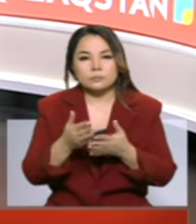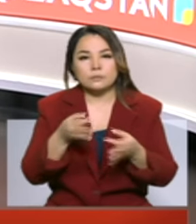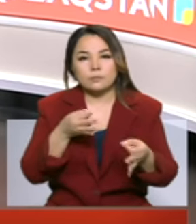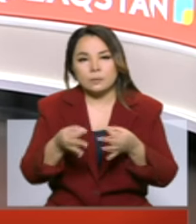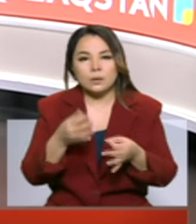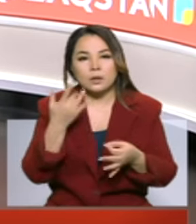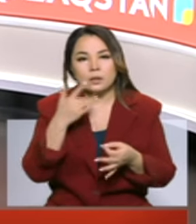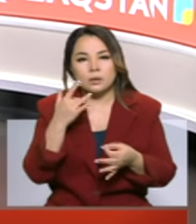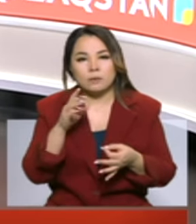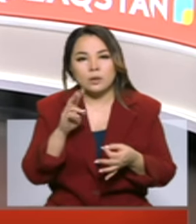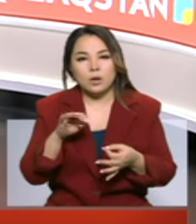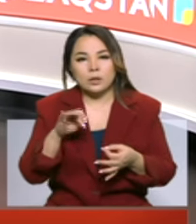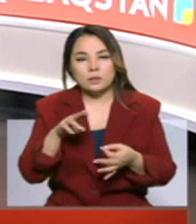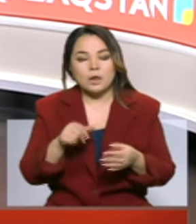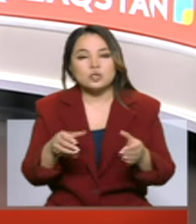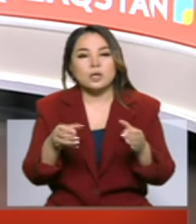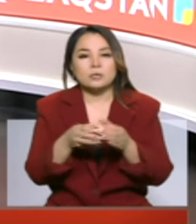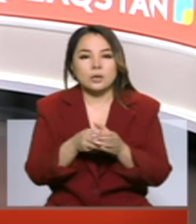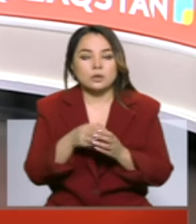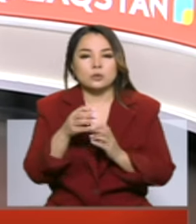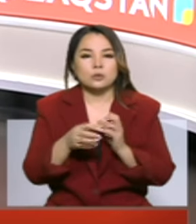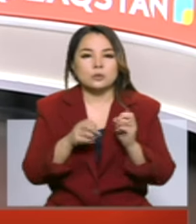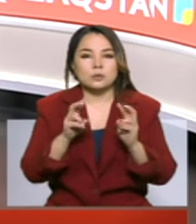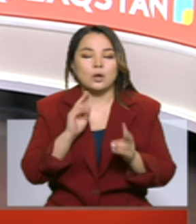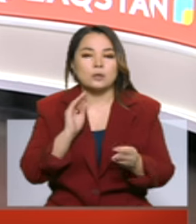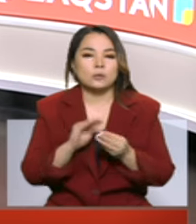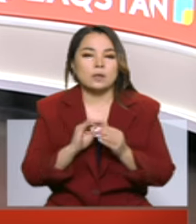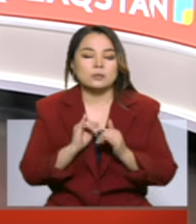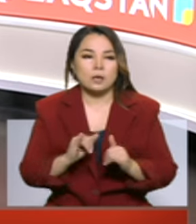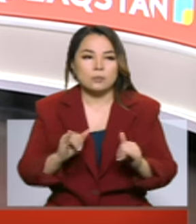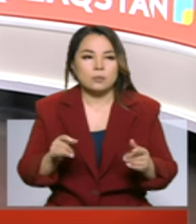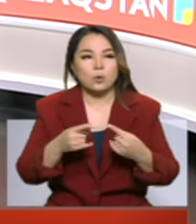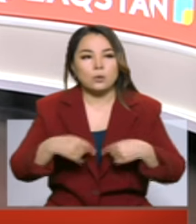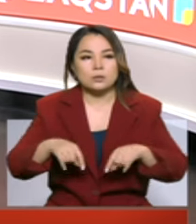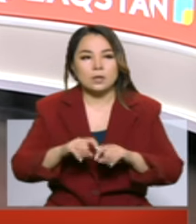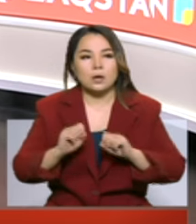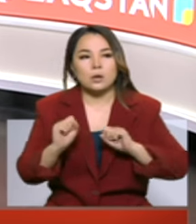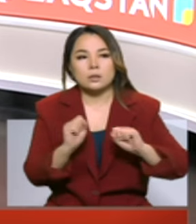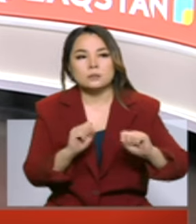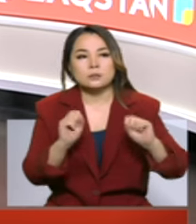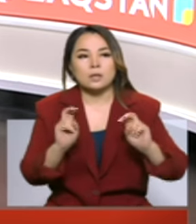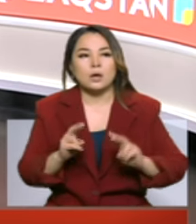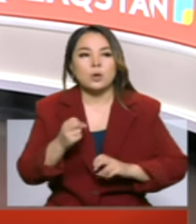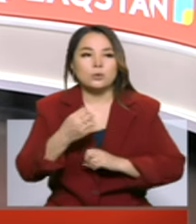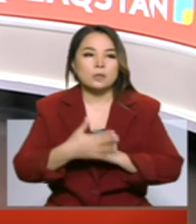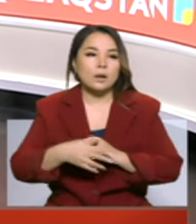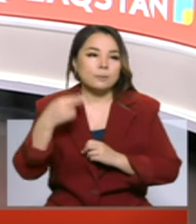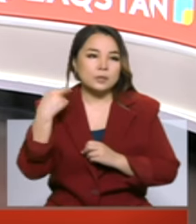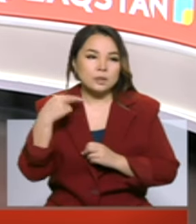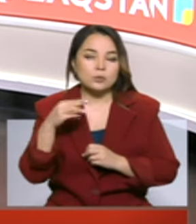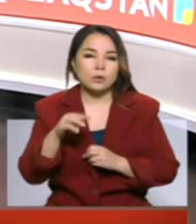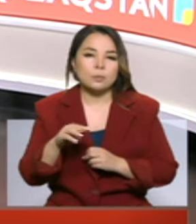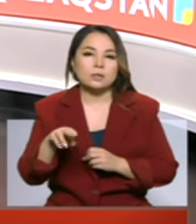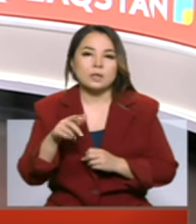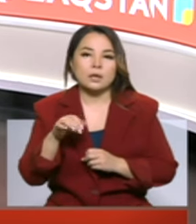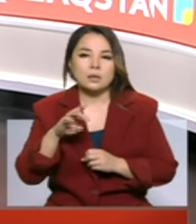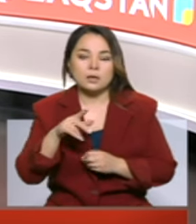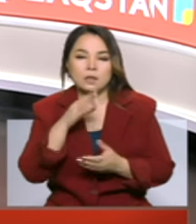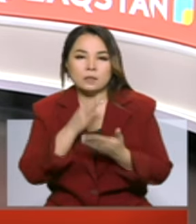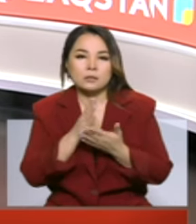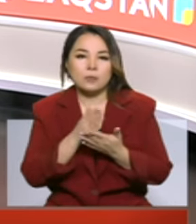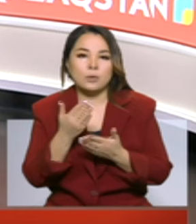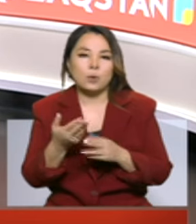берген ақштың Флорида штатындағы дүниежүзілік тұрақты даму және қоршаған ортаны қорғау орталығының президенті Томас Гессель осылай